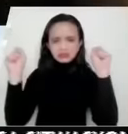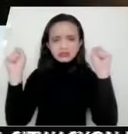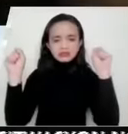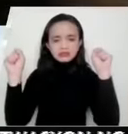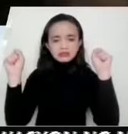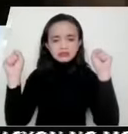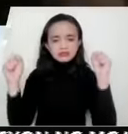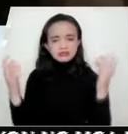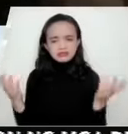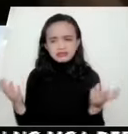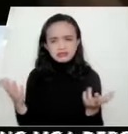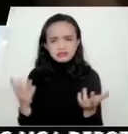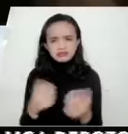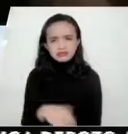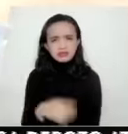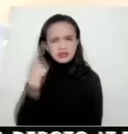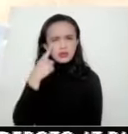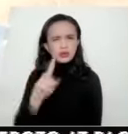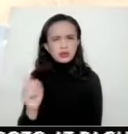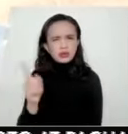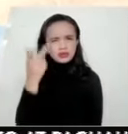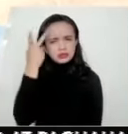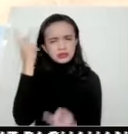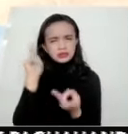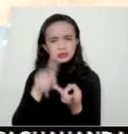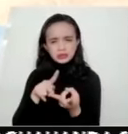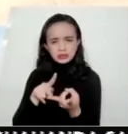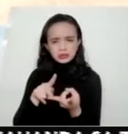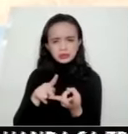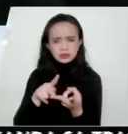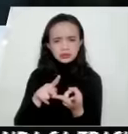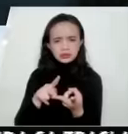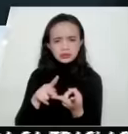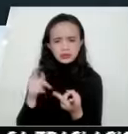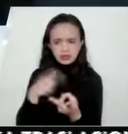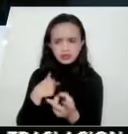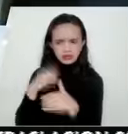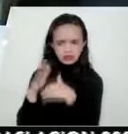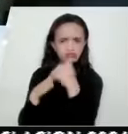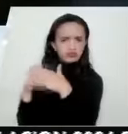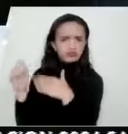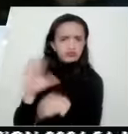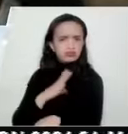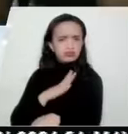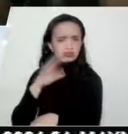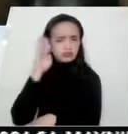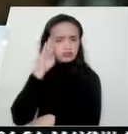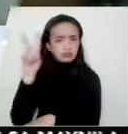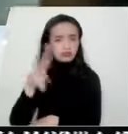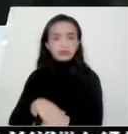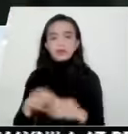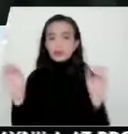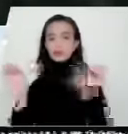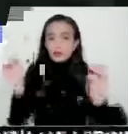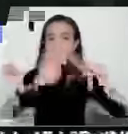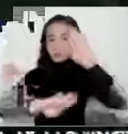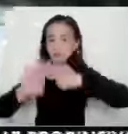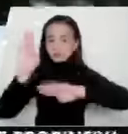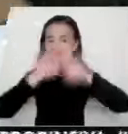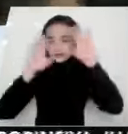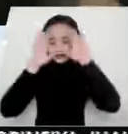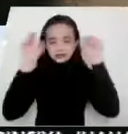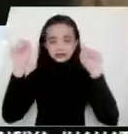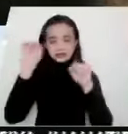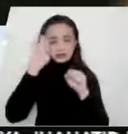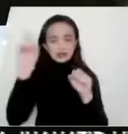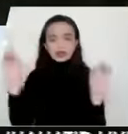Well, for what purpose? I'm comfortable with Marcos. Wala raw siyang problema sa Pangulo at wala raw mali